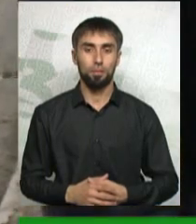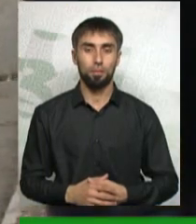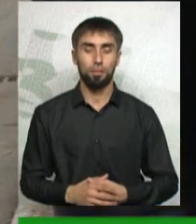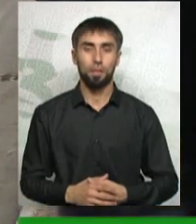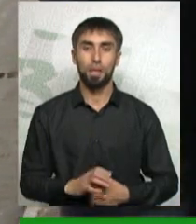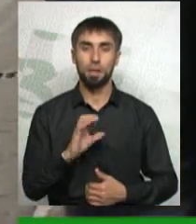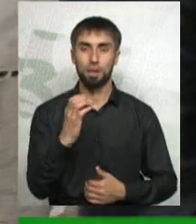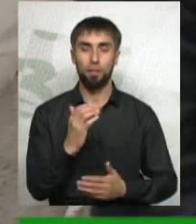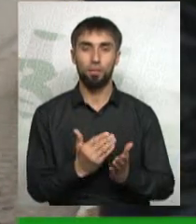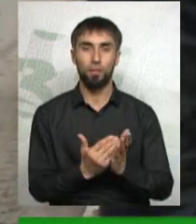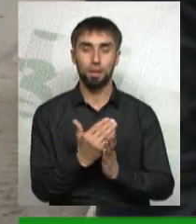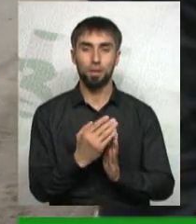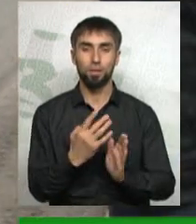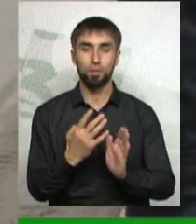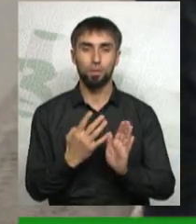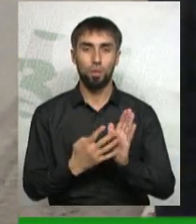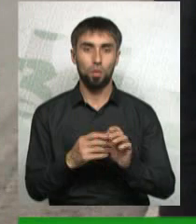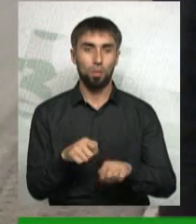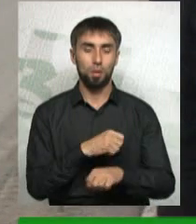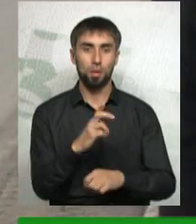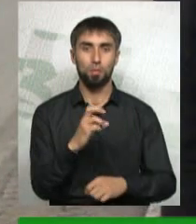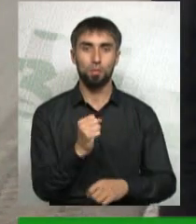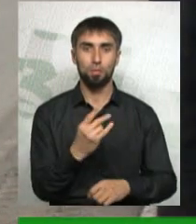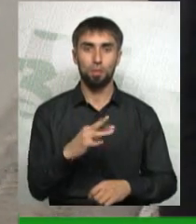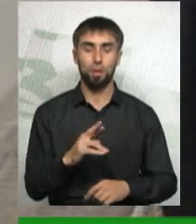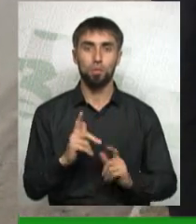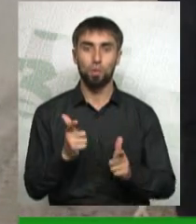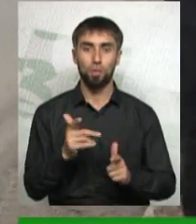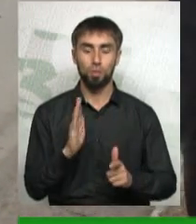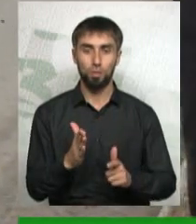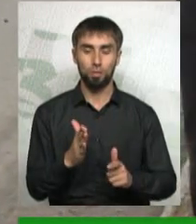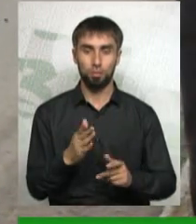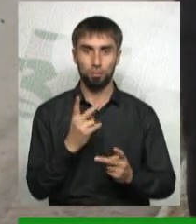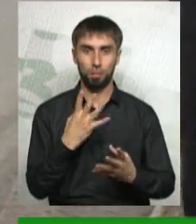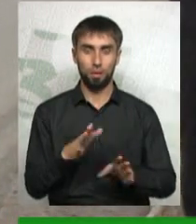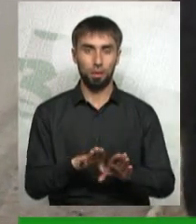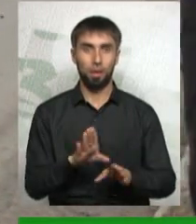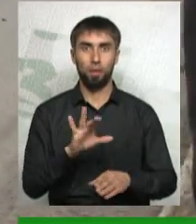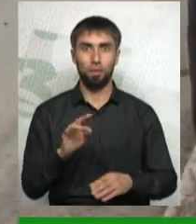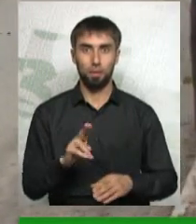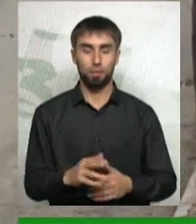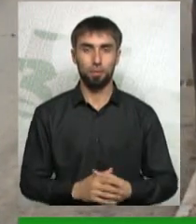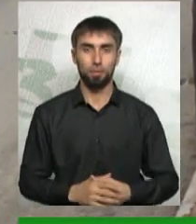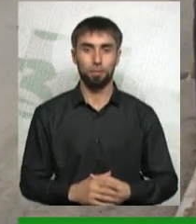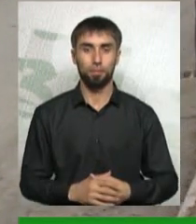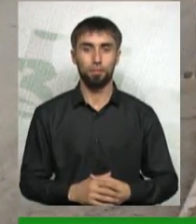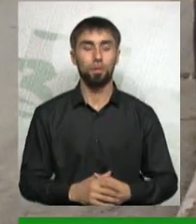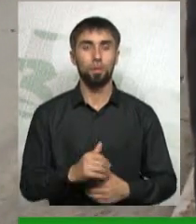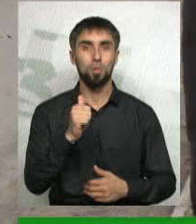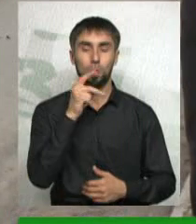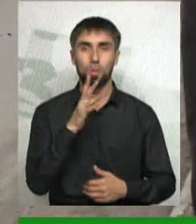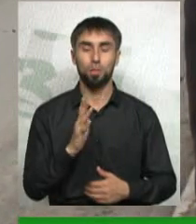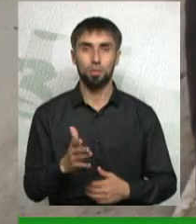С высоты вот, 90 метров, с башни Согласия, будет раскрываться вот такая картина, которая